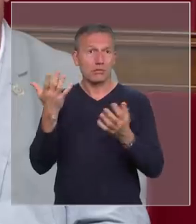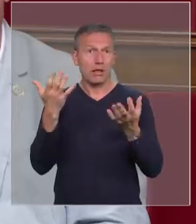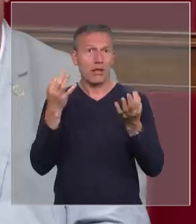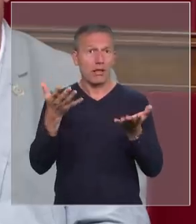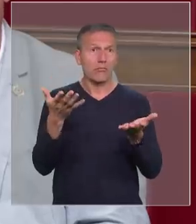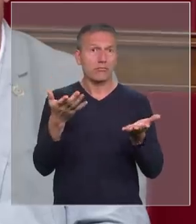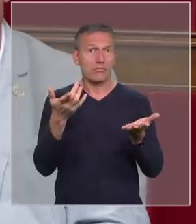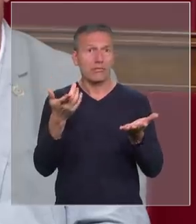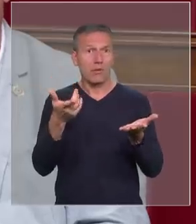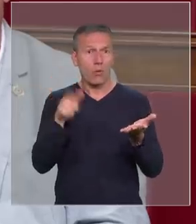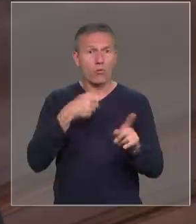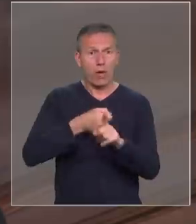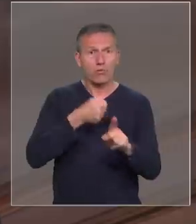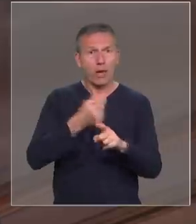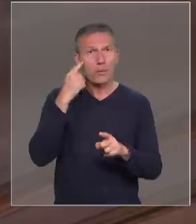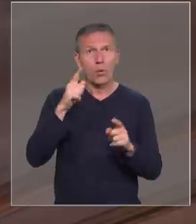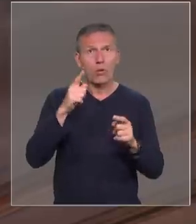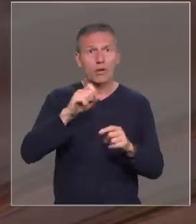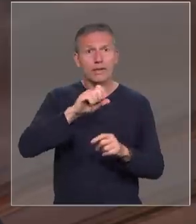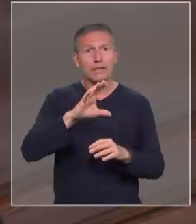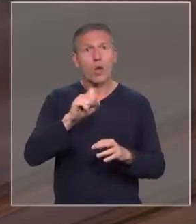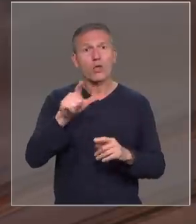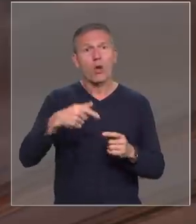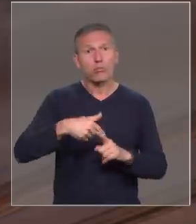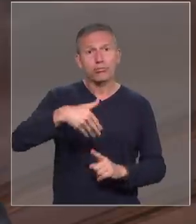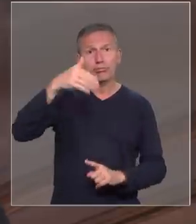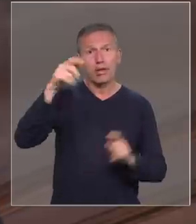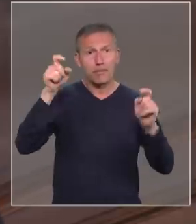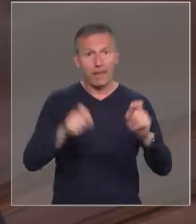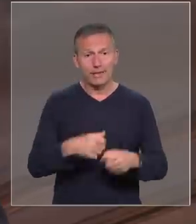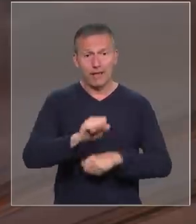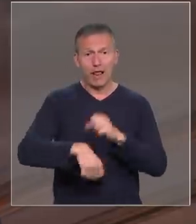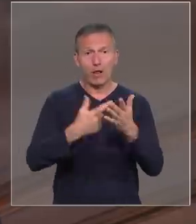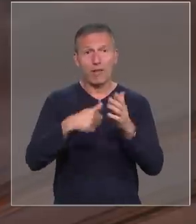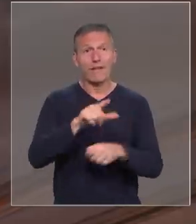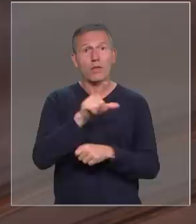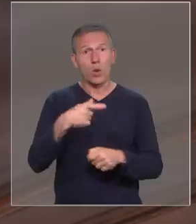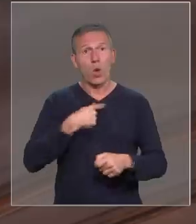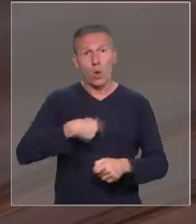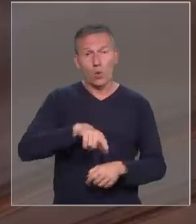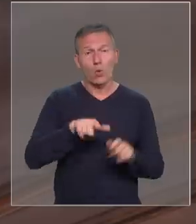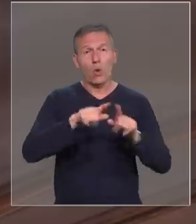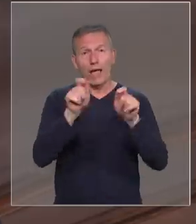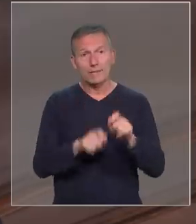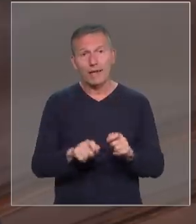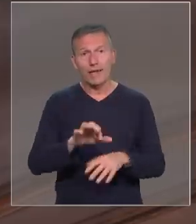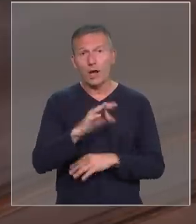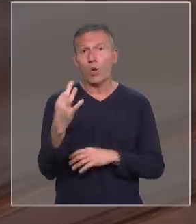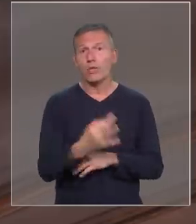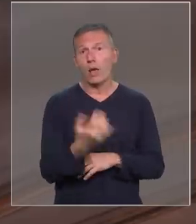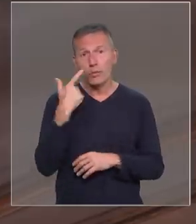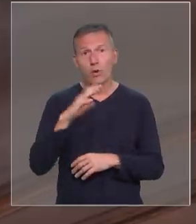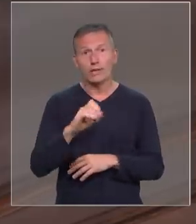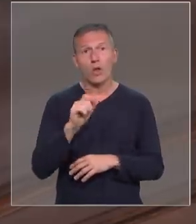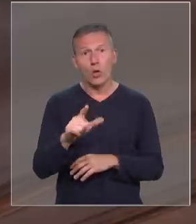On se bat pour faire en sorte de baisser nos émissions de gaz à effet de serre. L'année 2022 nous a permis à nouveau de respecter nos quotas carbone. Et on se bat dans le